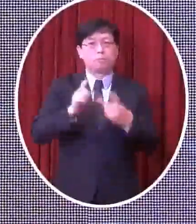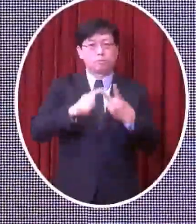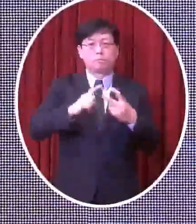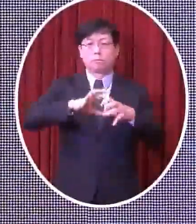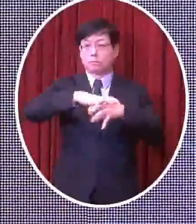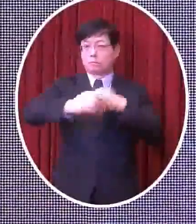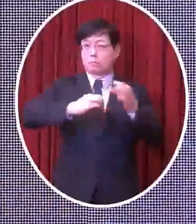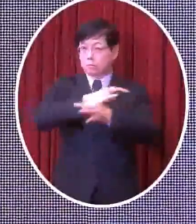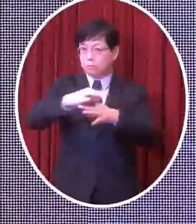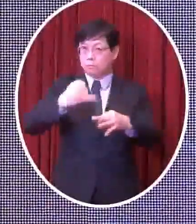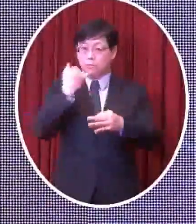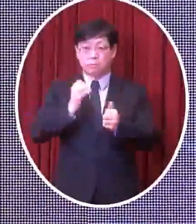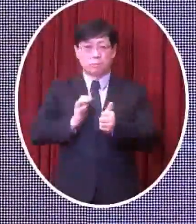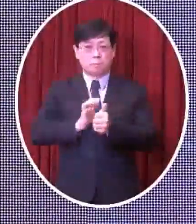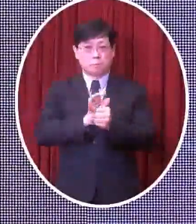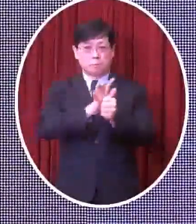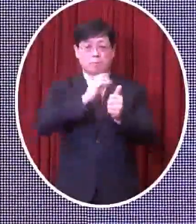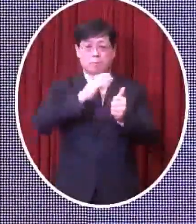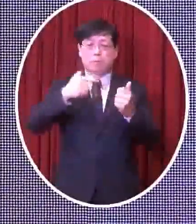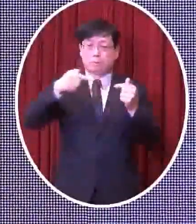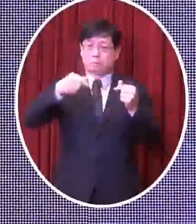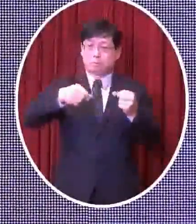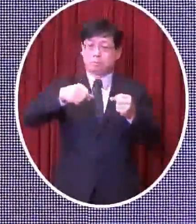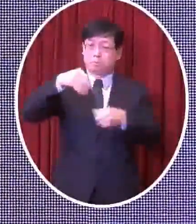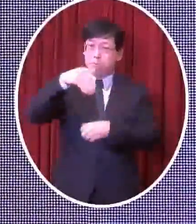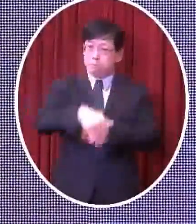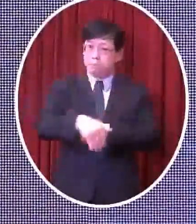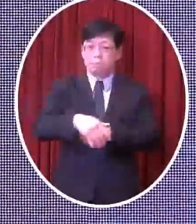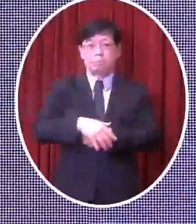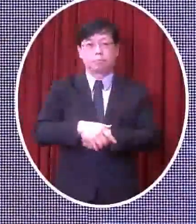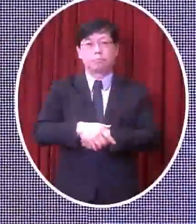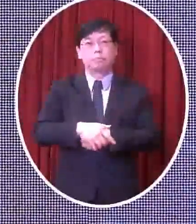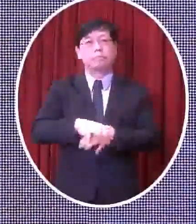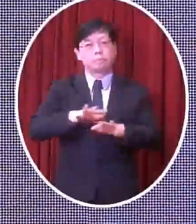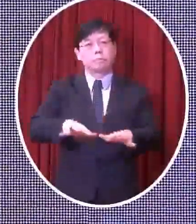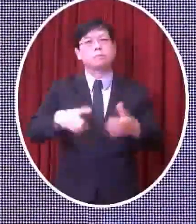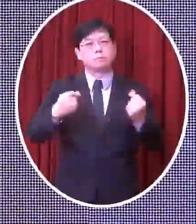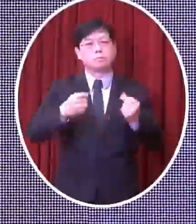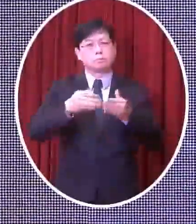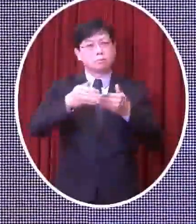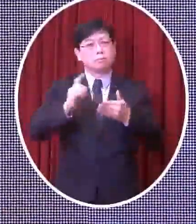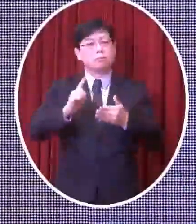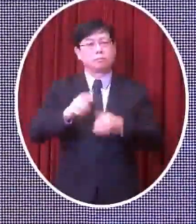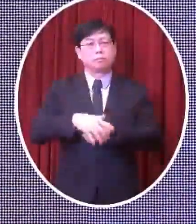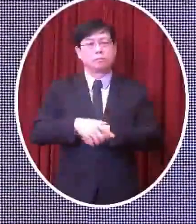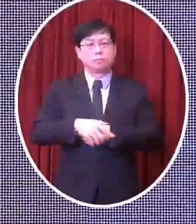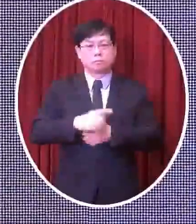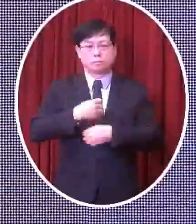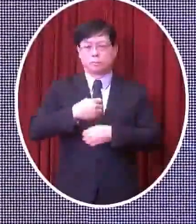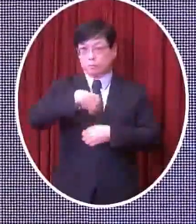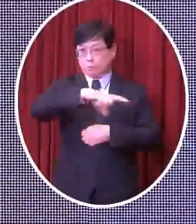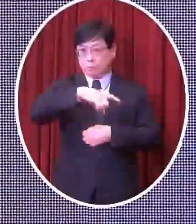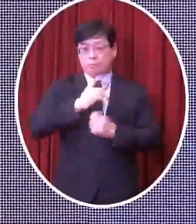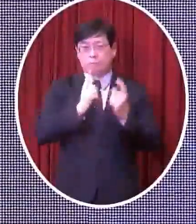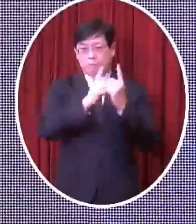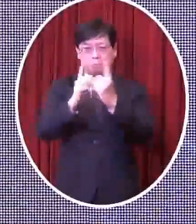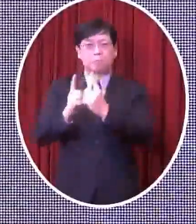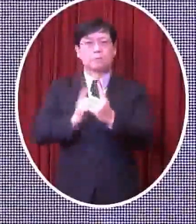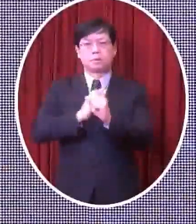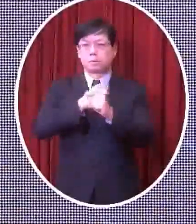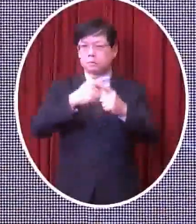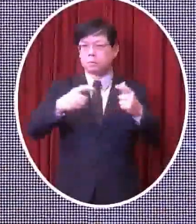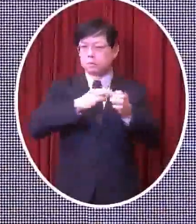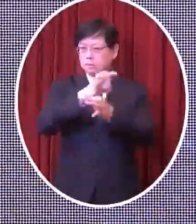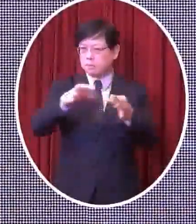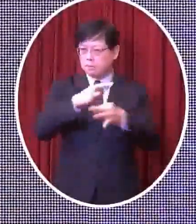球经济动能减缓的情势底下，我们也都必须要各自应对各种经